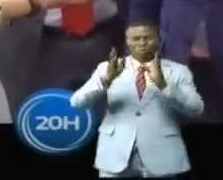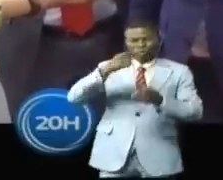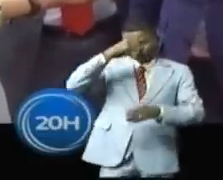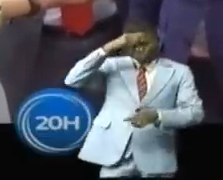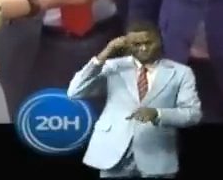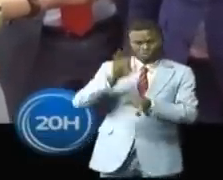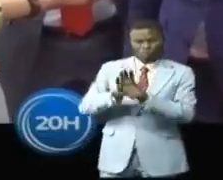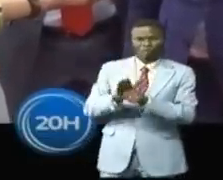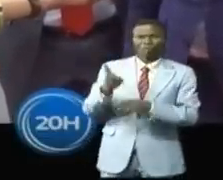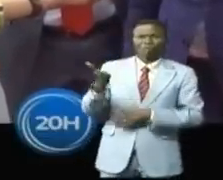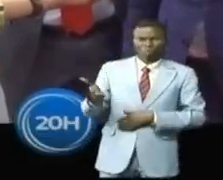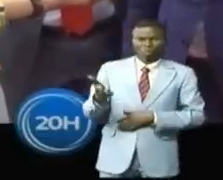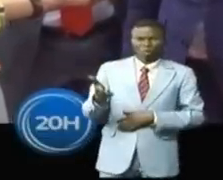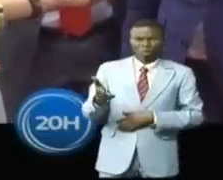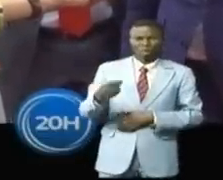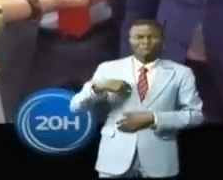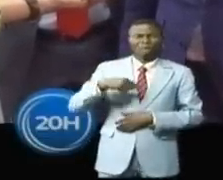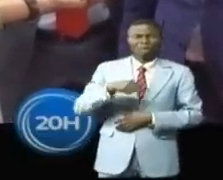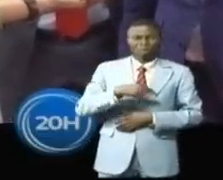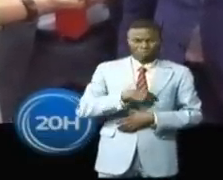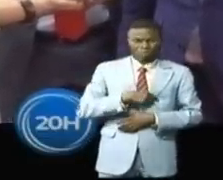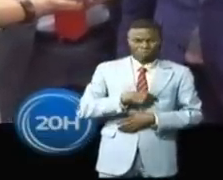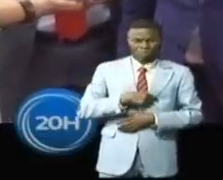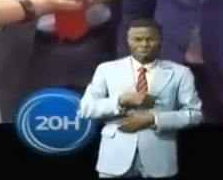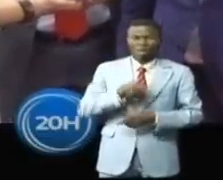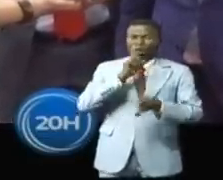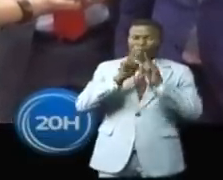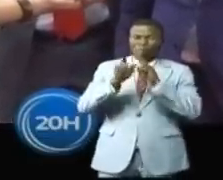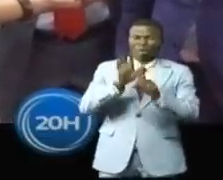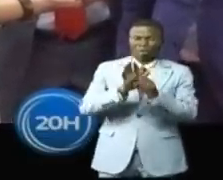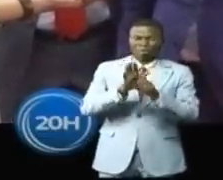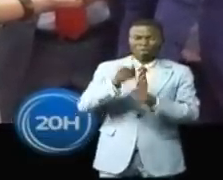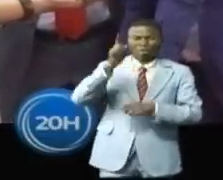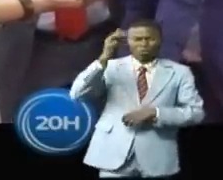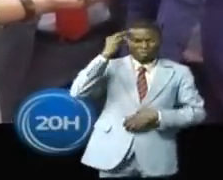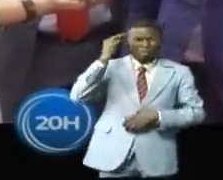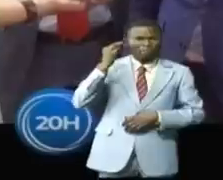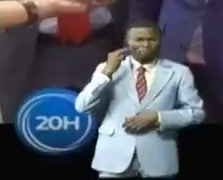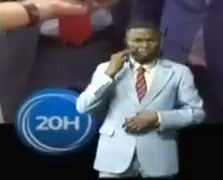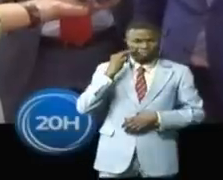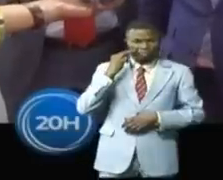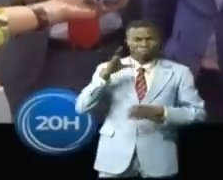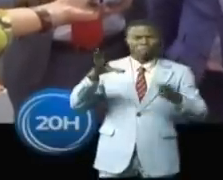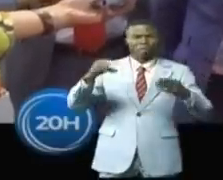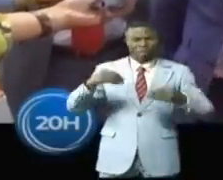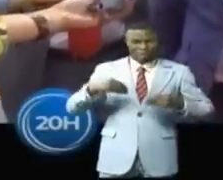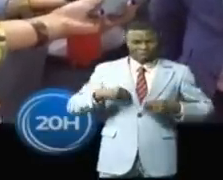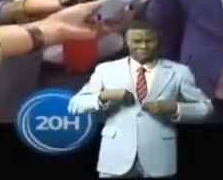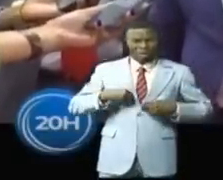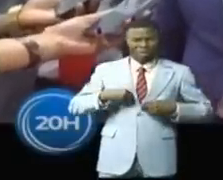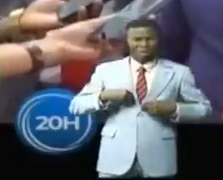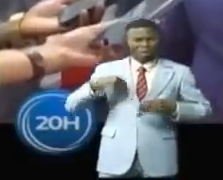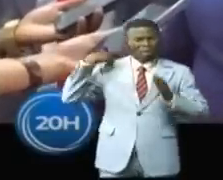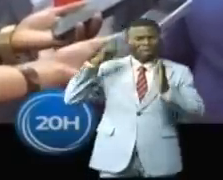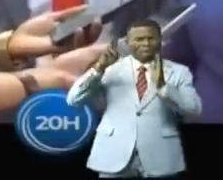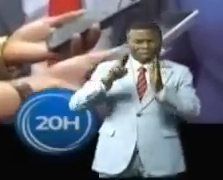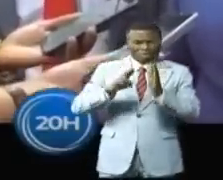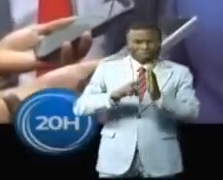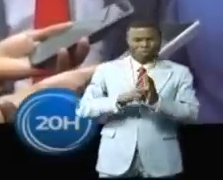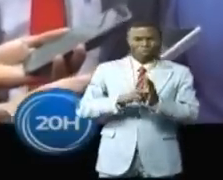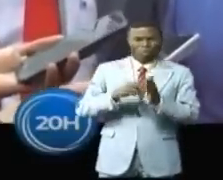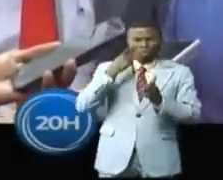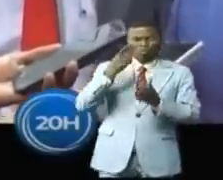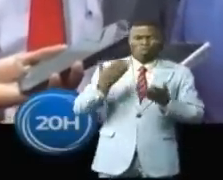souffrance. Nous avons suffisamment échangé avec lui en mettant le vœu de voir son gouvernement agir beaucoup plus